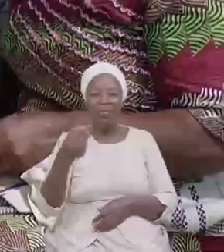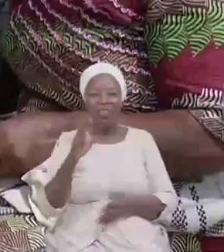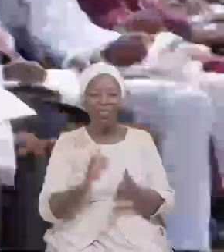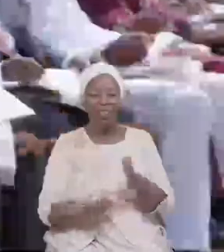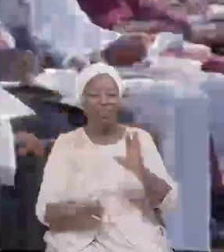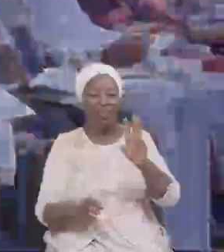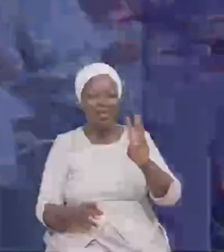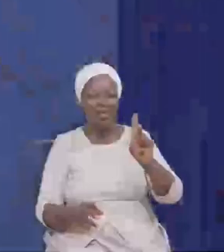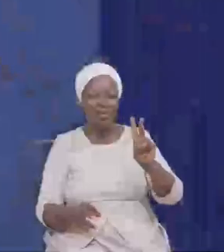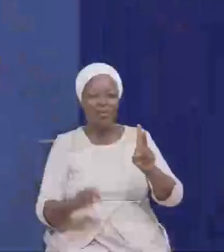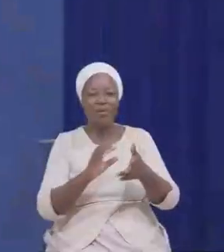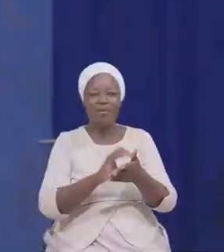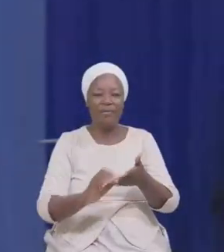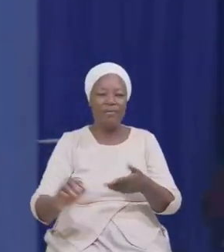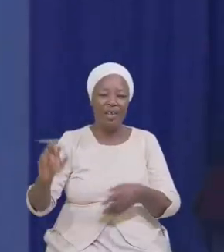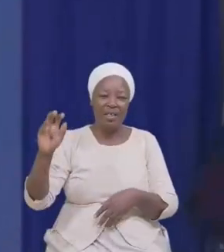62,